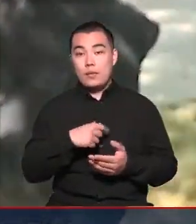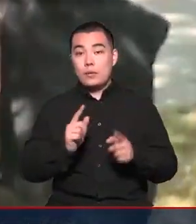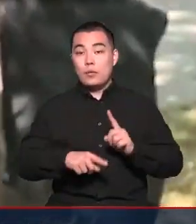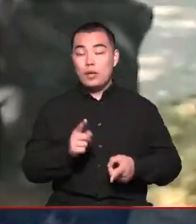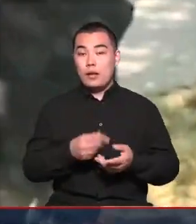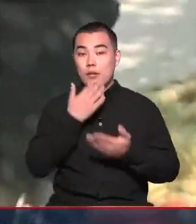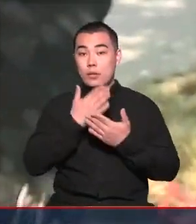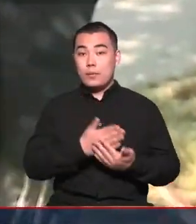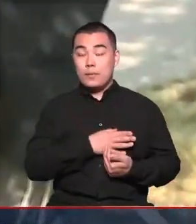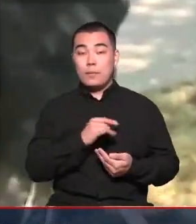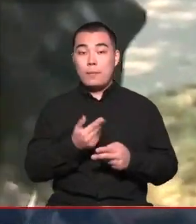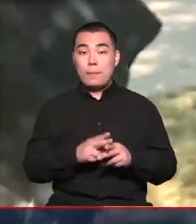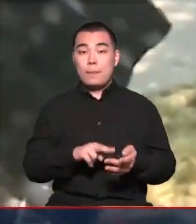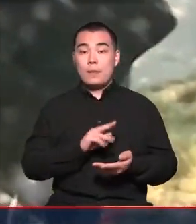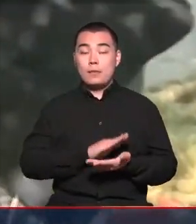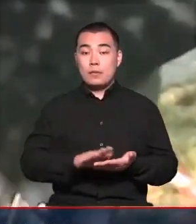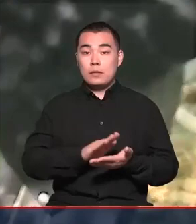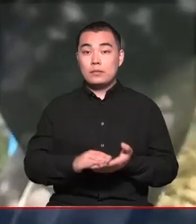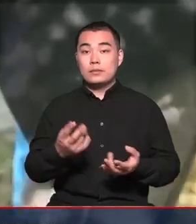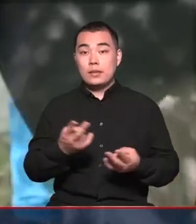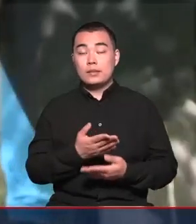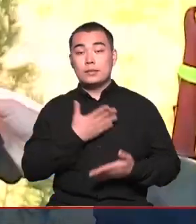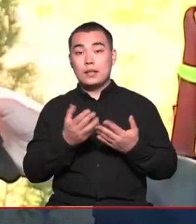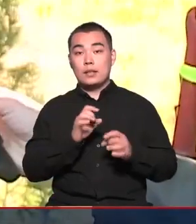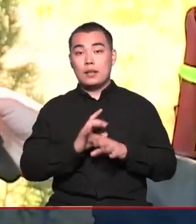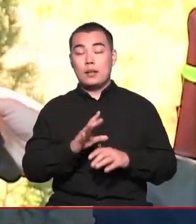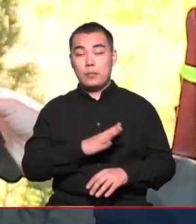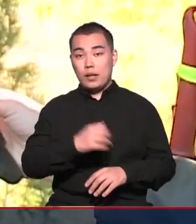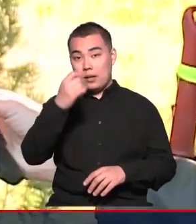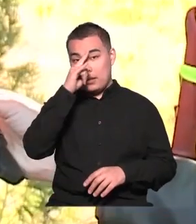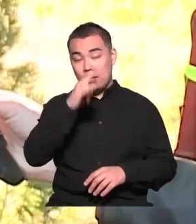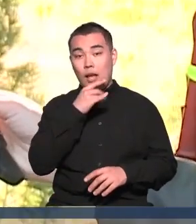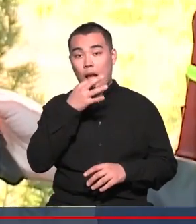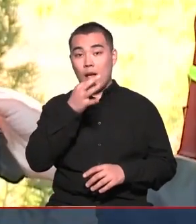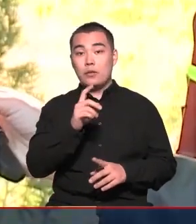деген сүйіспеншілікті еңбекке баулу арқылы ояту керек дейді қария. Қазақта айтады ғой, мынау